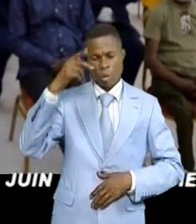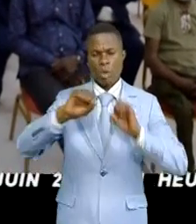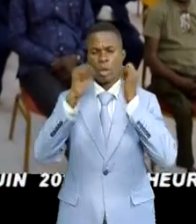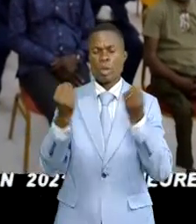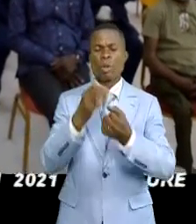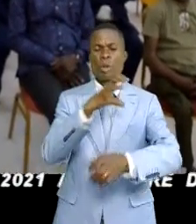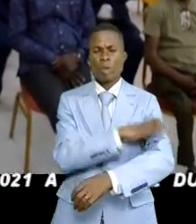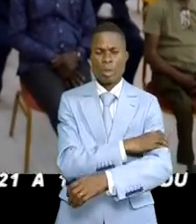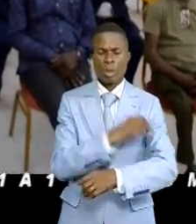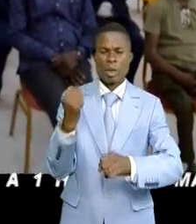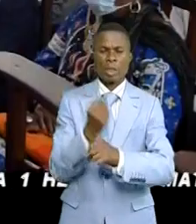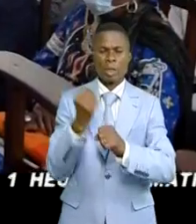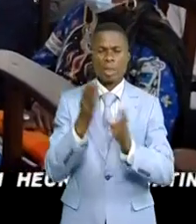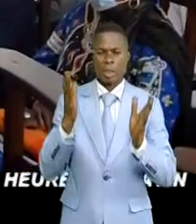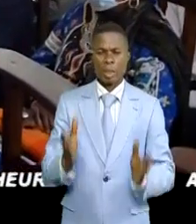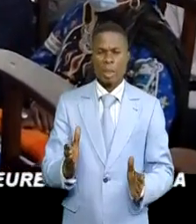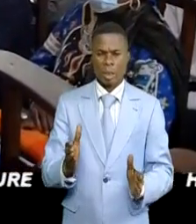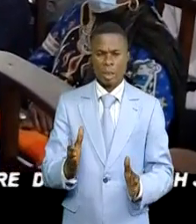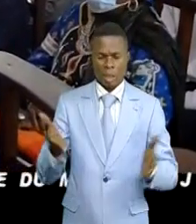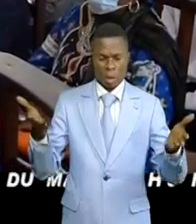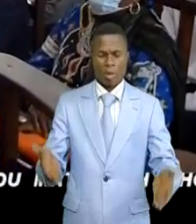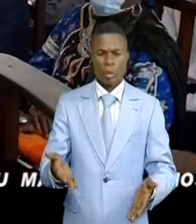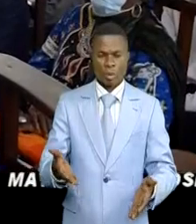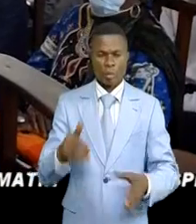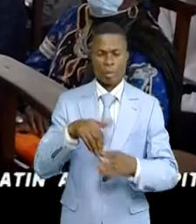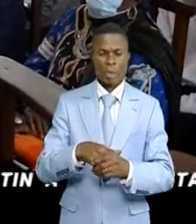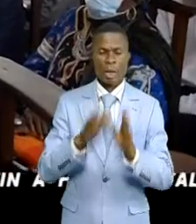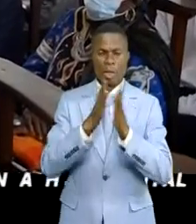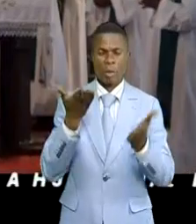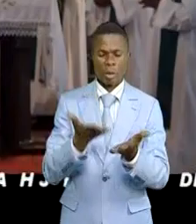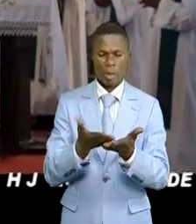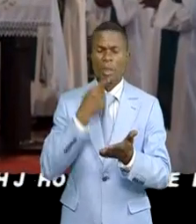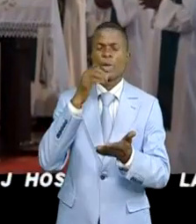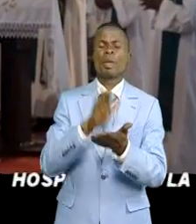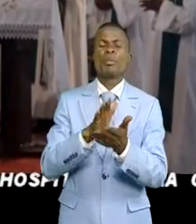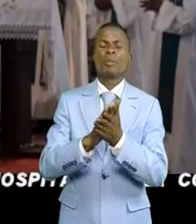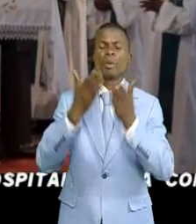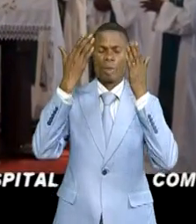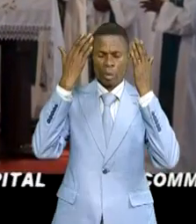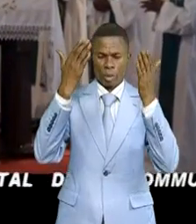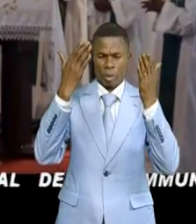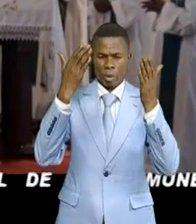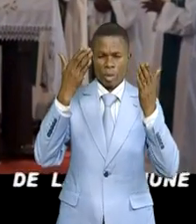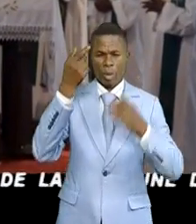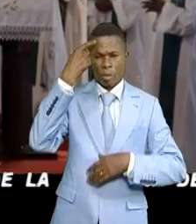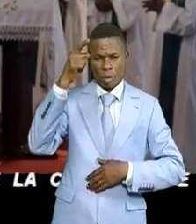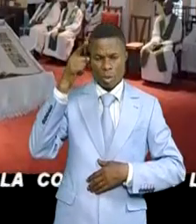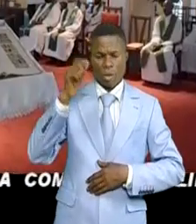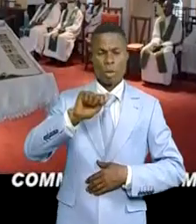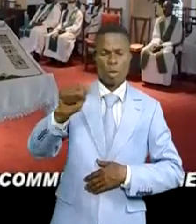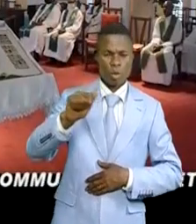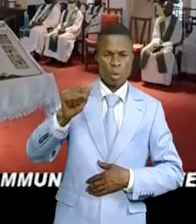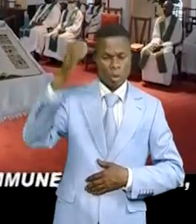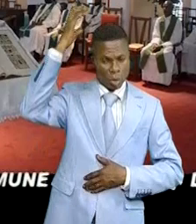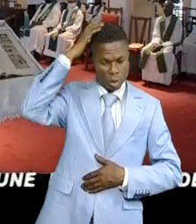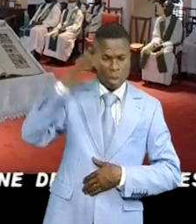civiles et fonctionnaires y étaient présents. À cette occasion, une messe d'action des grâces a été dite par lui-même à